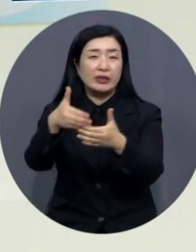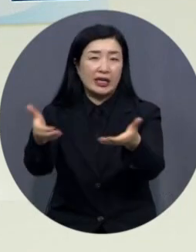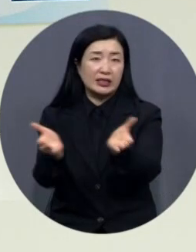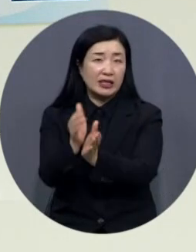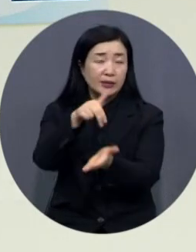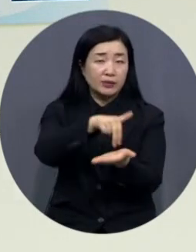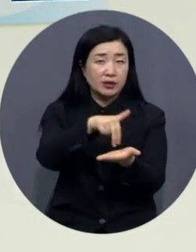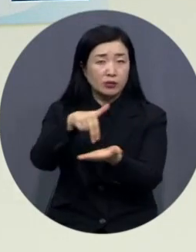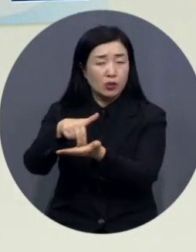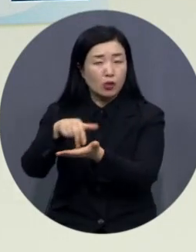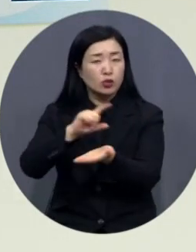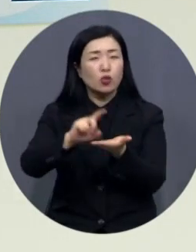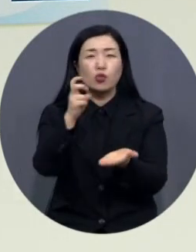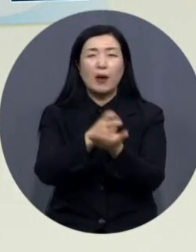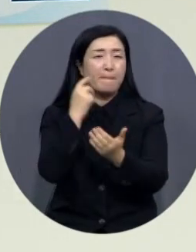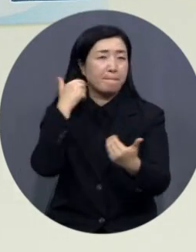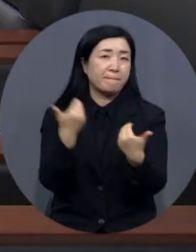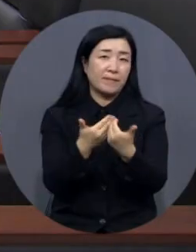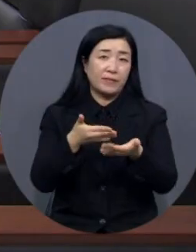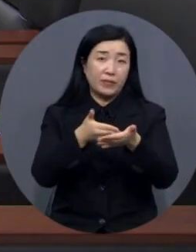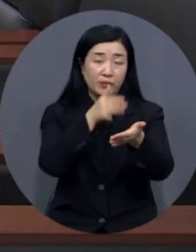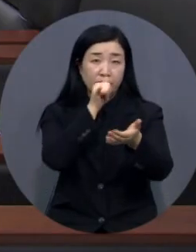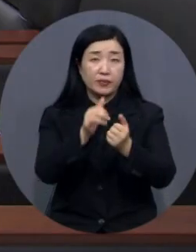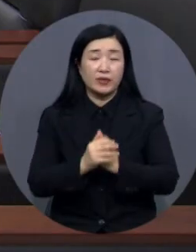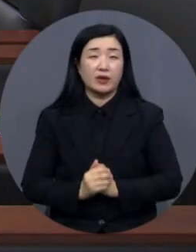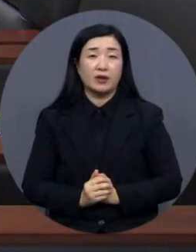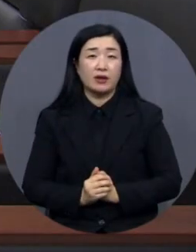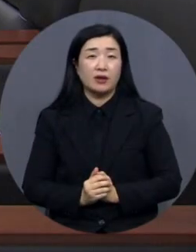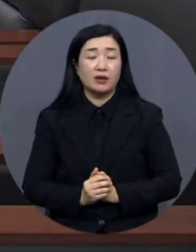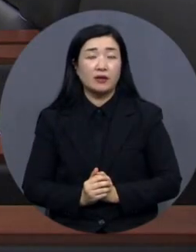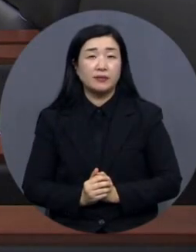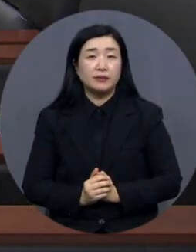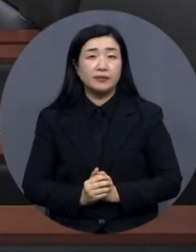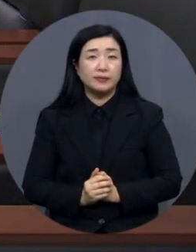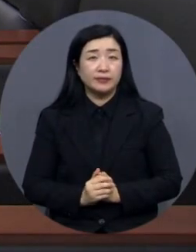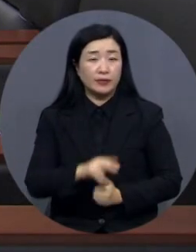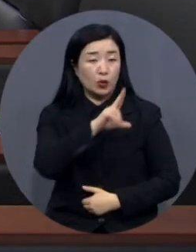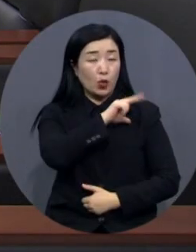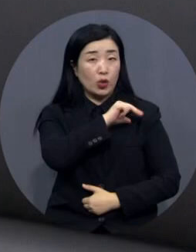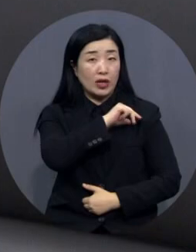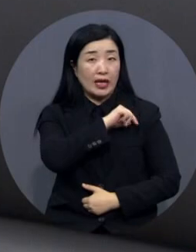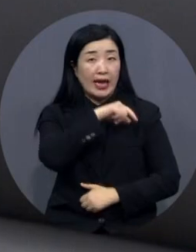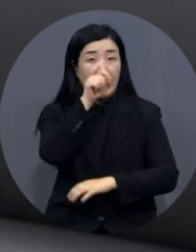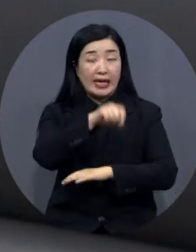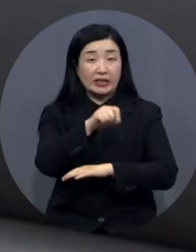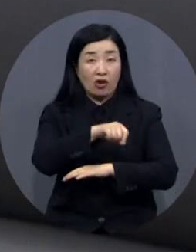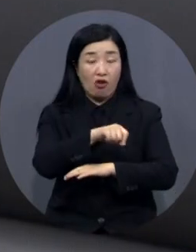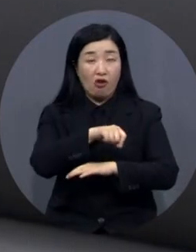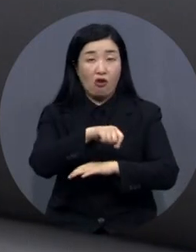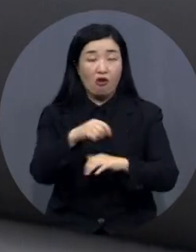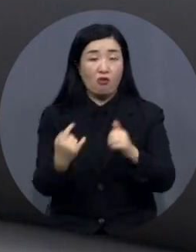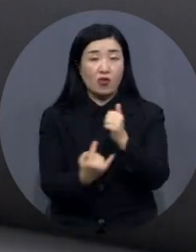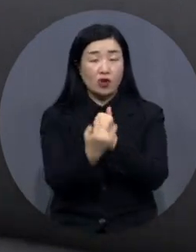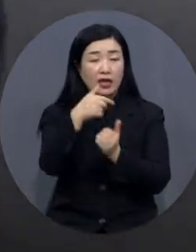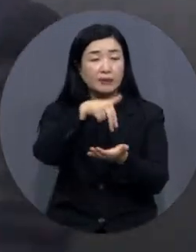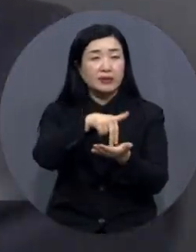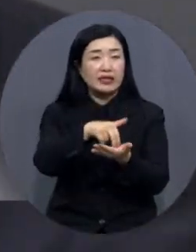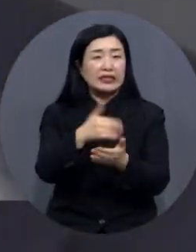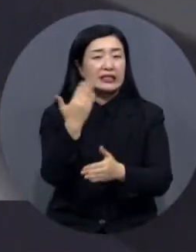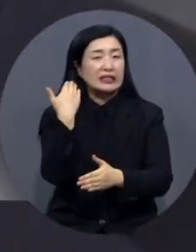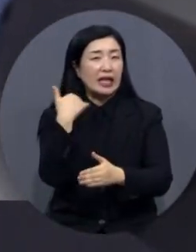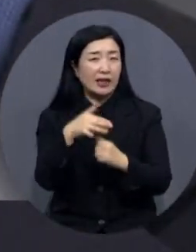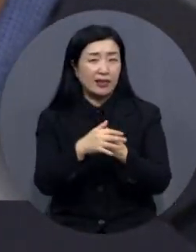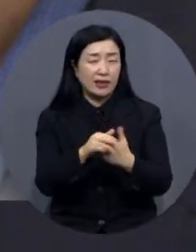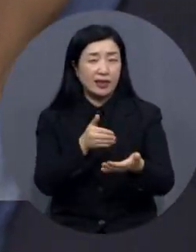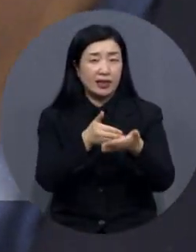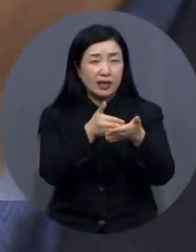조례 개정을 반대해왔습니다. 이 때문에 도의회 행정자치위원회는 지난주 예고했던